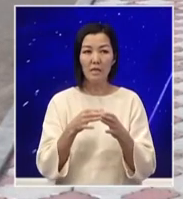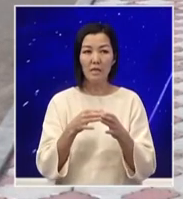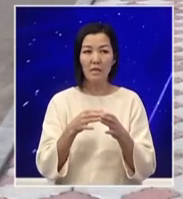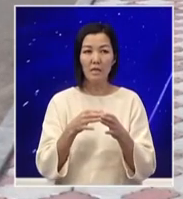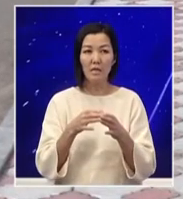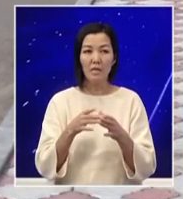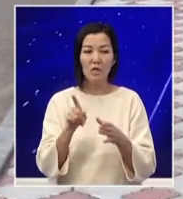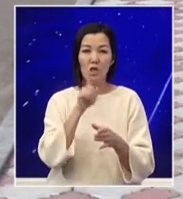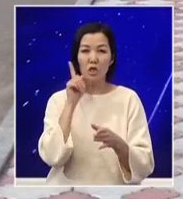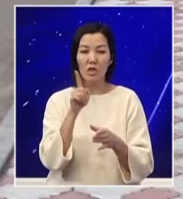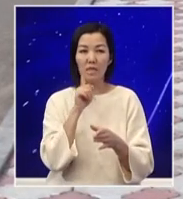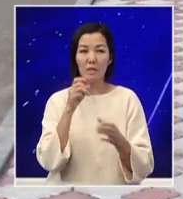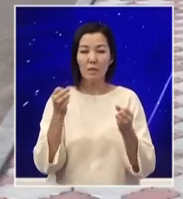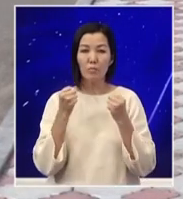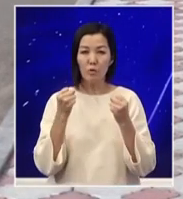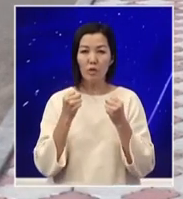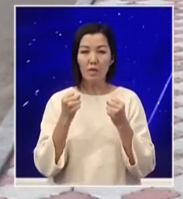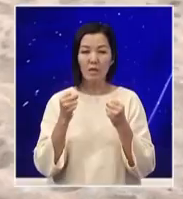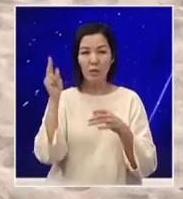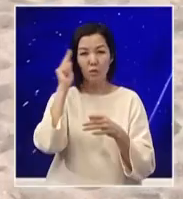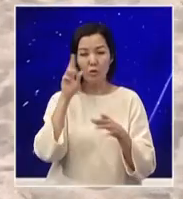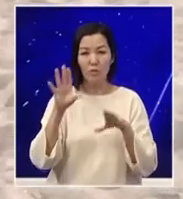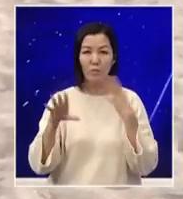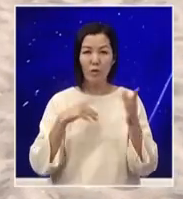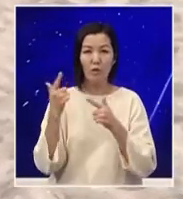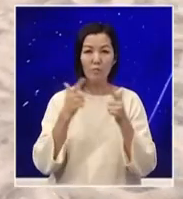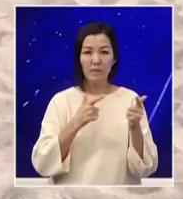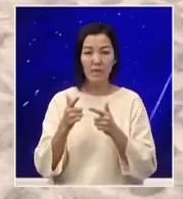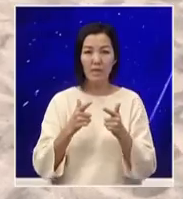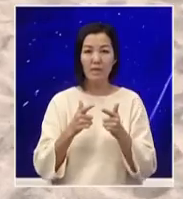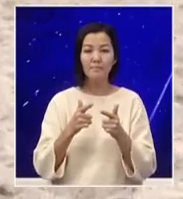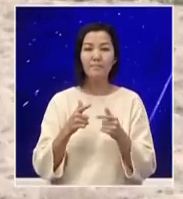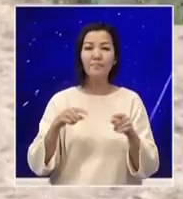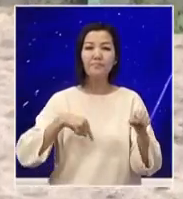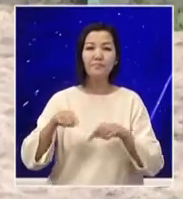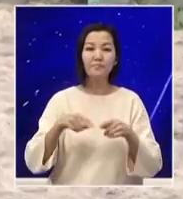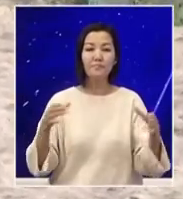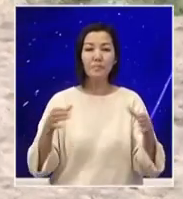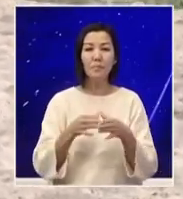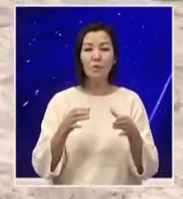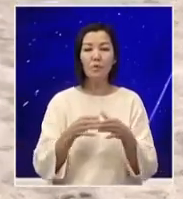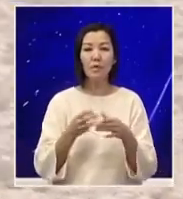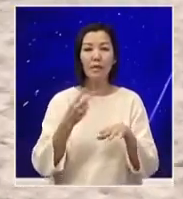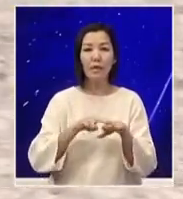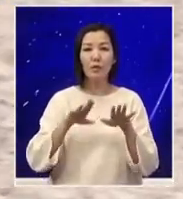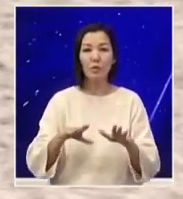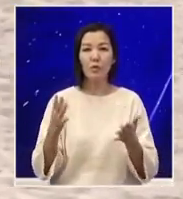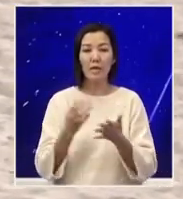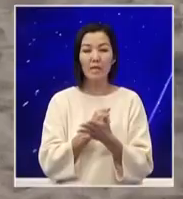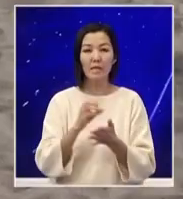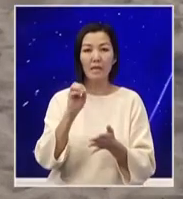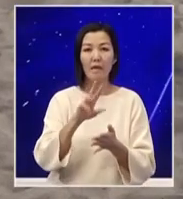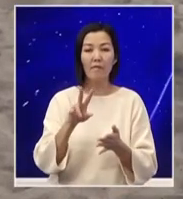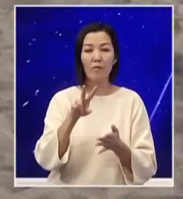енді ол жас спортшылар дайындауымыз керек. Өңірлік жағажай футболшылары ел біріншілігінде күміс жүлдегер атанғандықтан